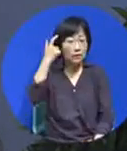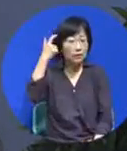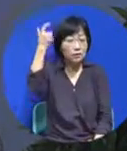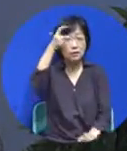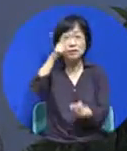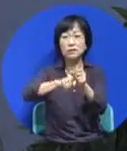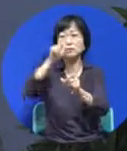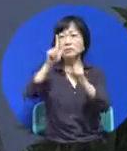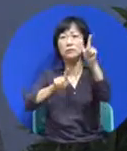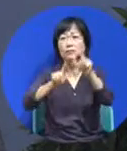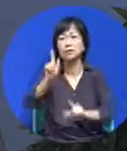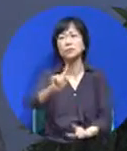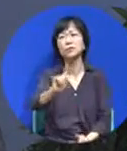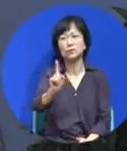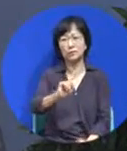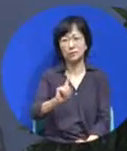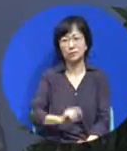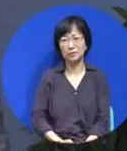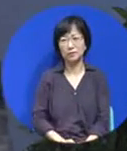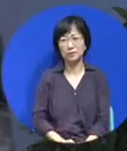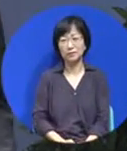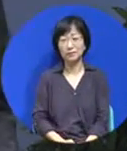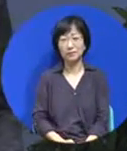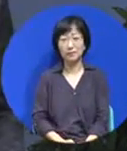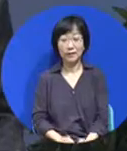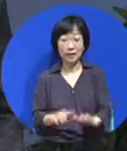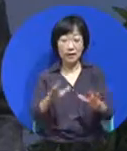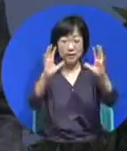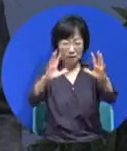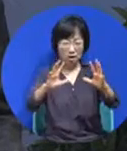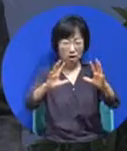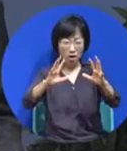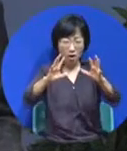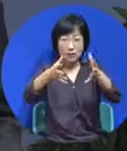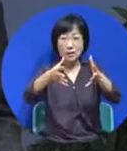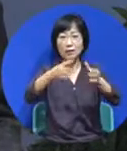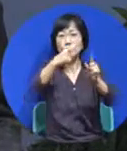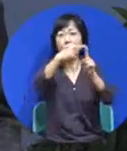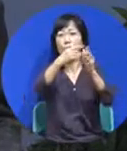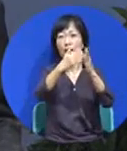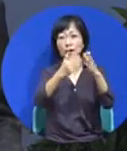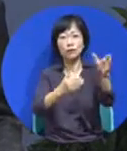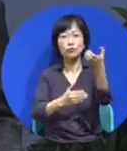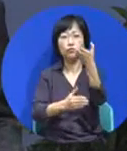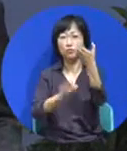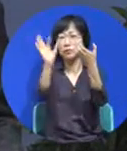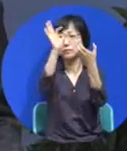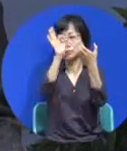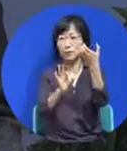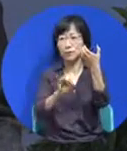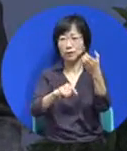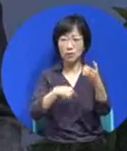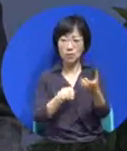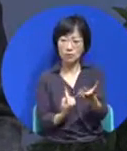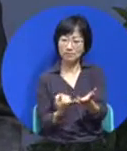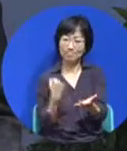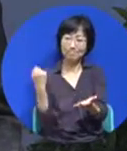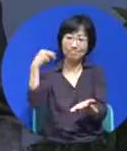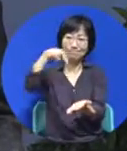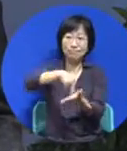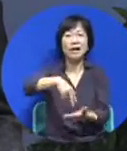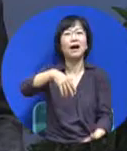spiritual state? 이래서 세계 교회는 90%가 미자립에 사로잡히는 비참한 결과를 만들어낸 겁니다. And now we see